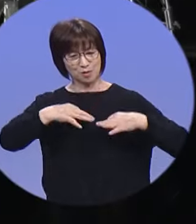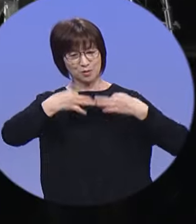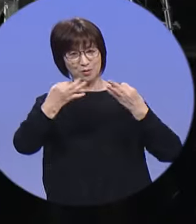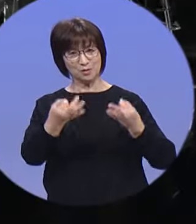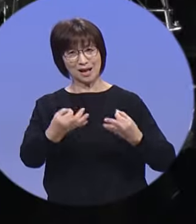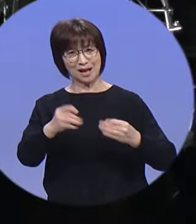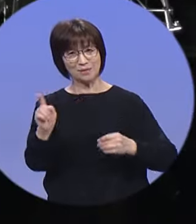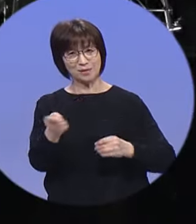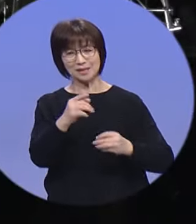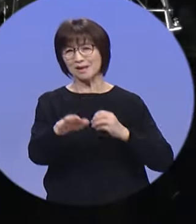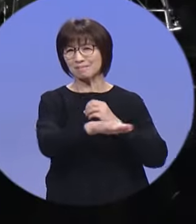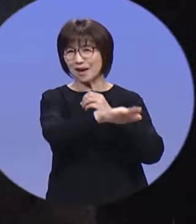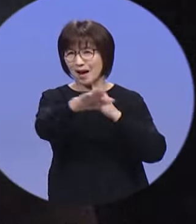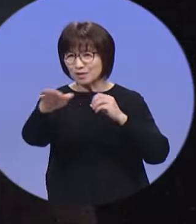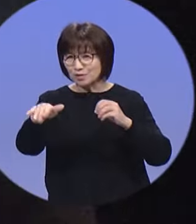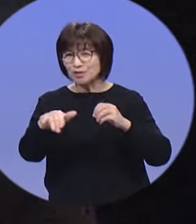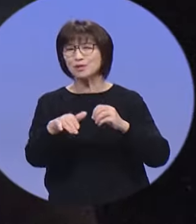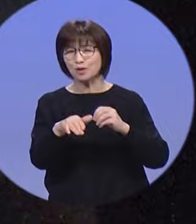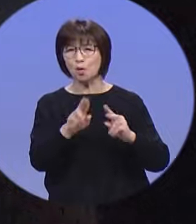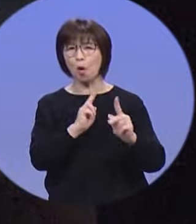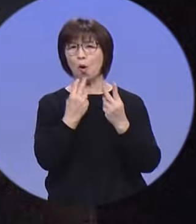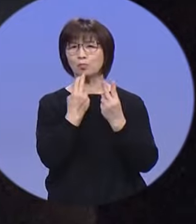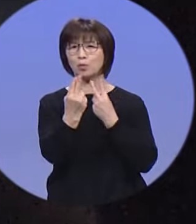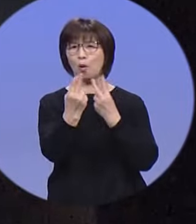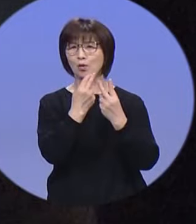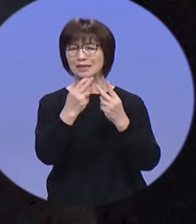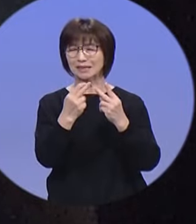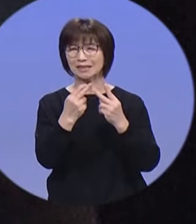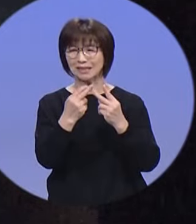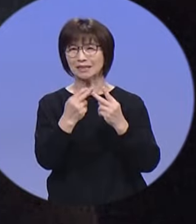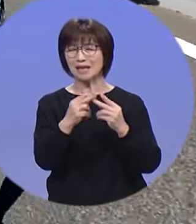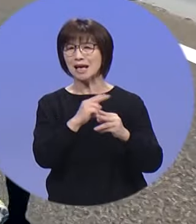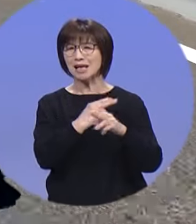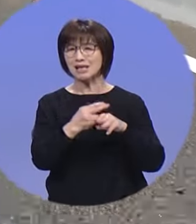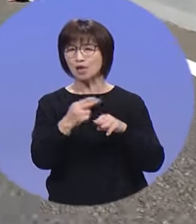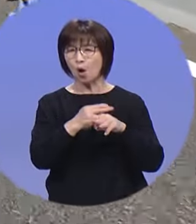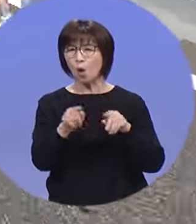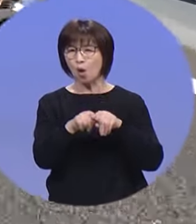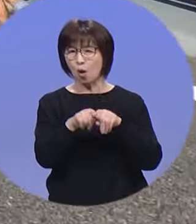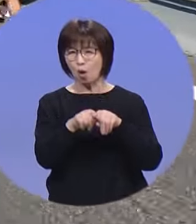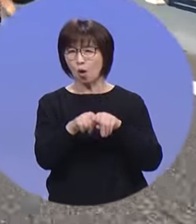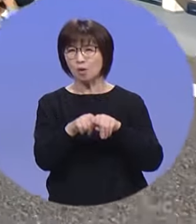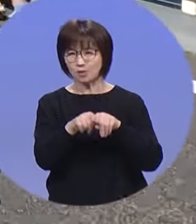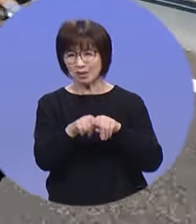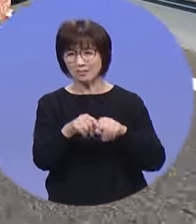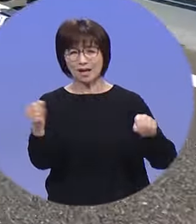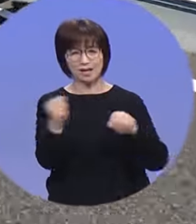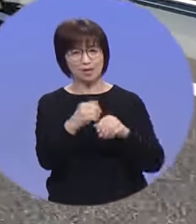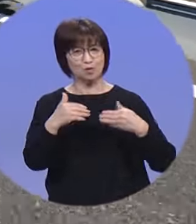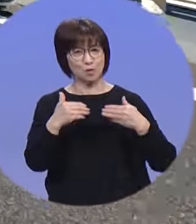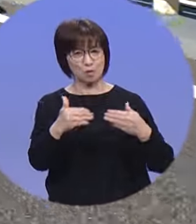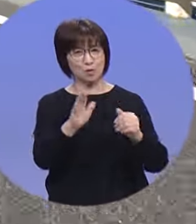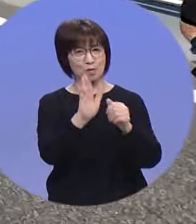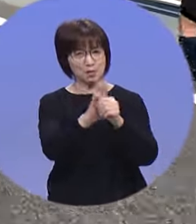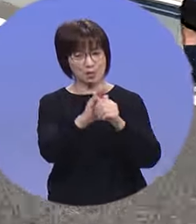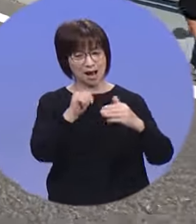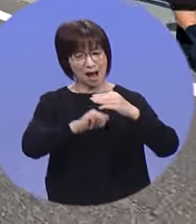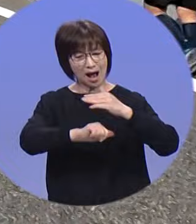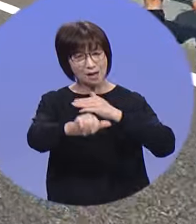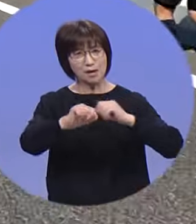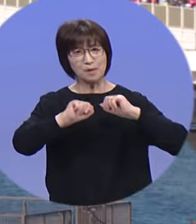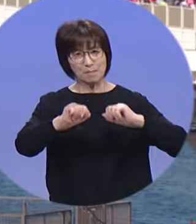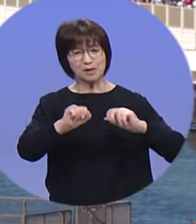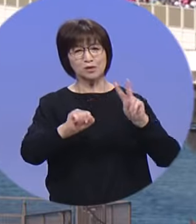然環境や都市機能を取り入れた千葉文化を活用した事業の支援、千葉アクアラインマラ